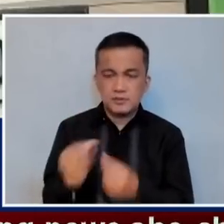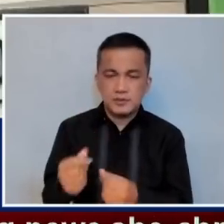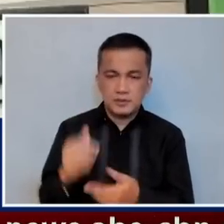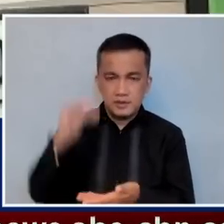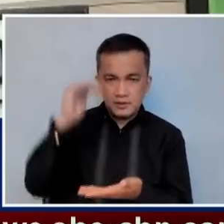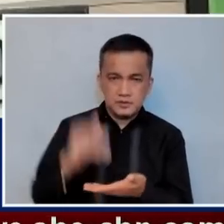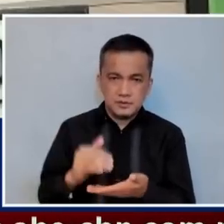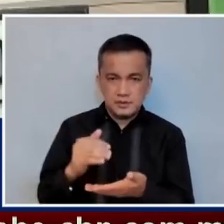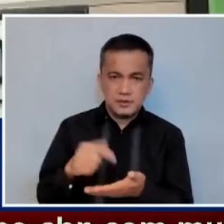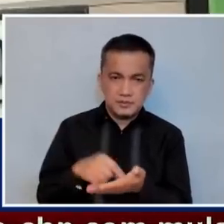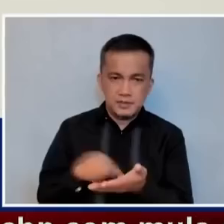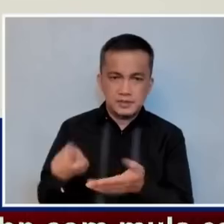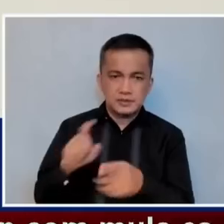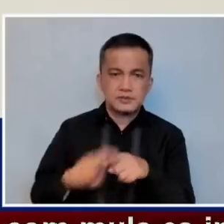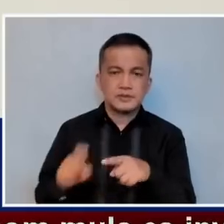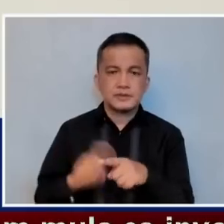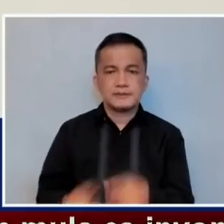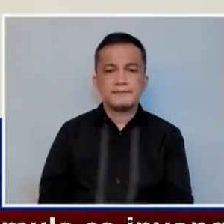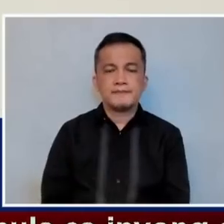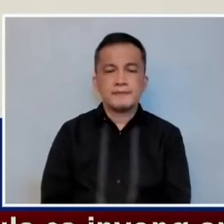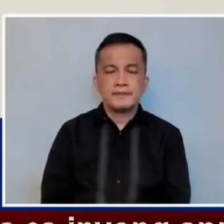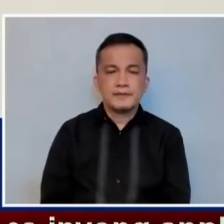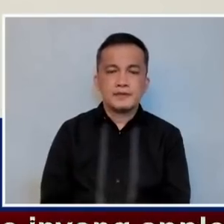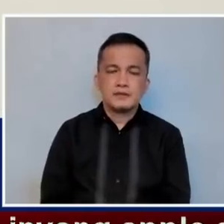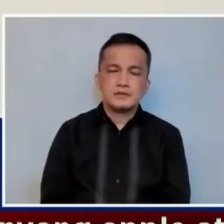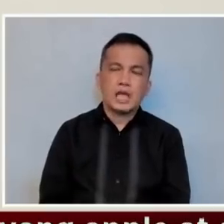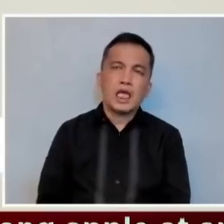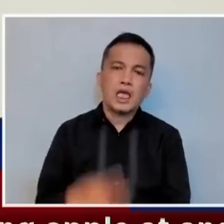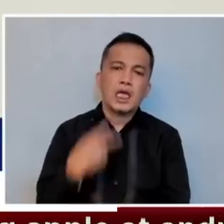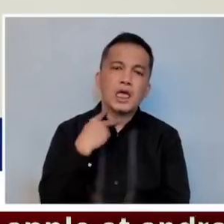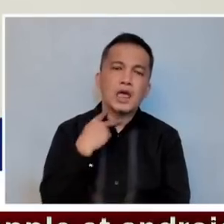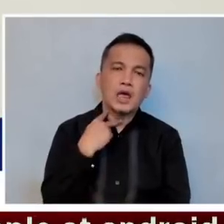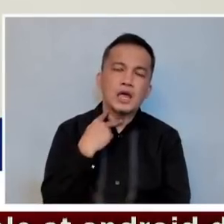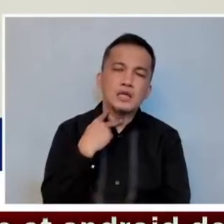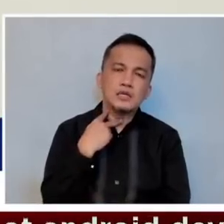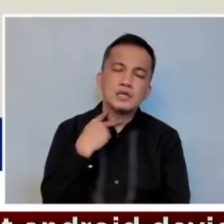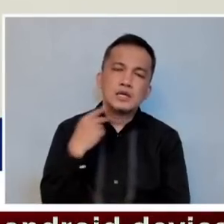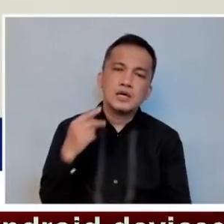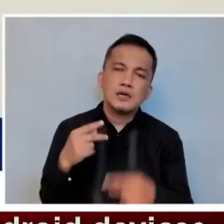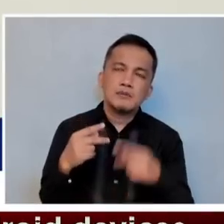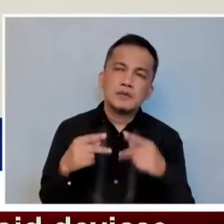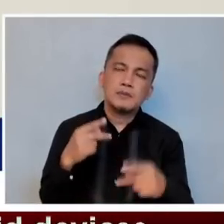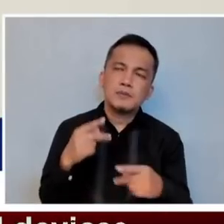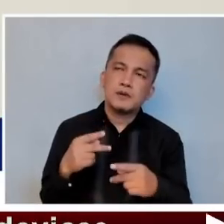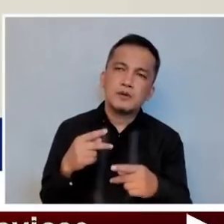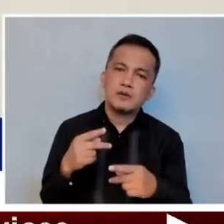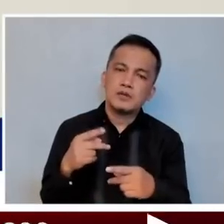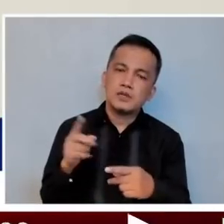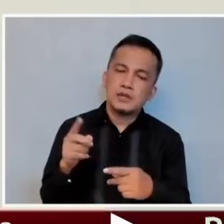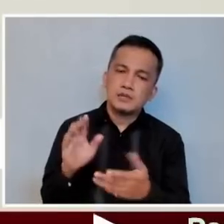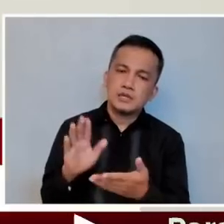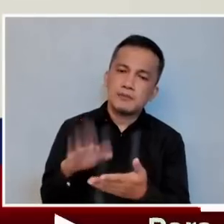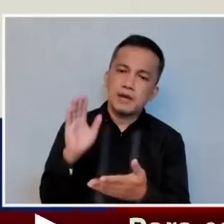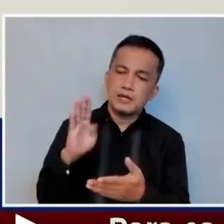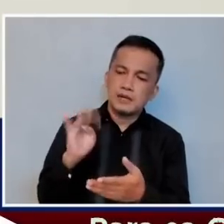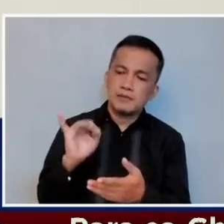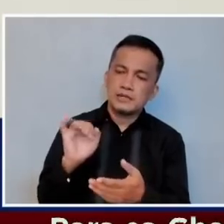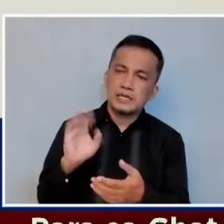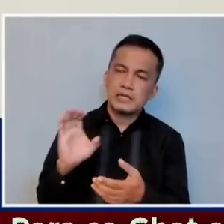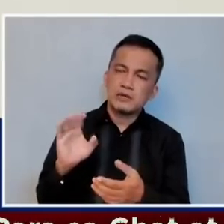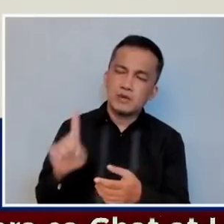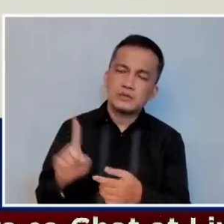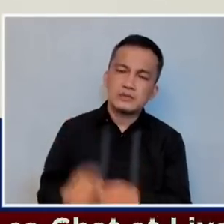ang singil sa kuryente. Sakal na ang tao talaga sa taas ng singil ng Batelec 1.